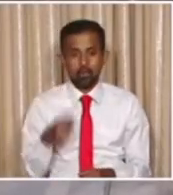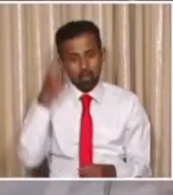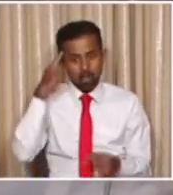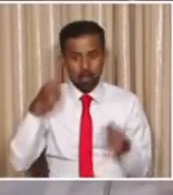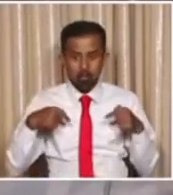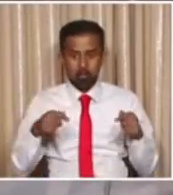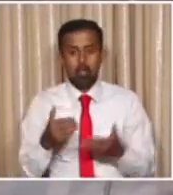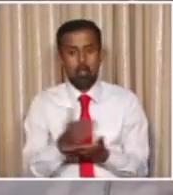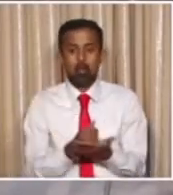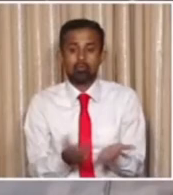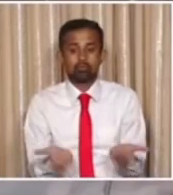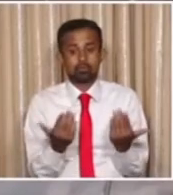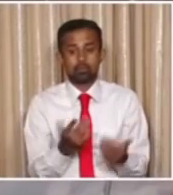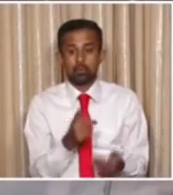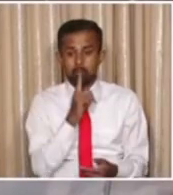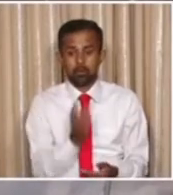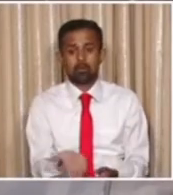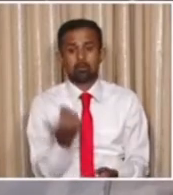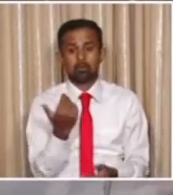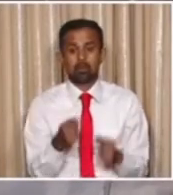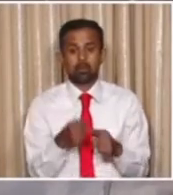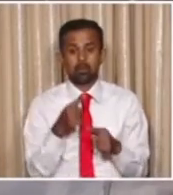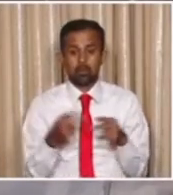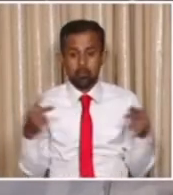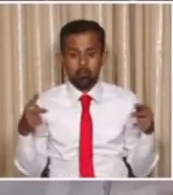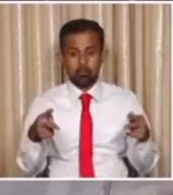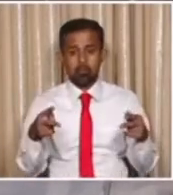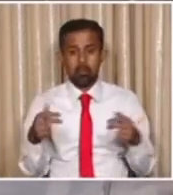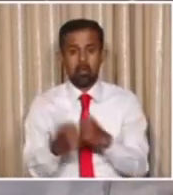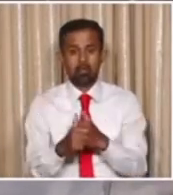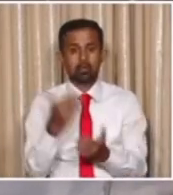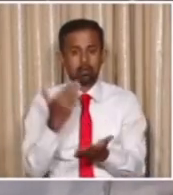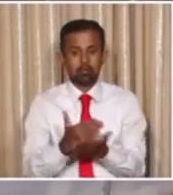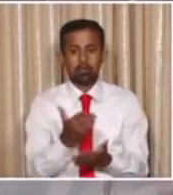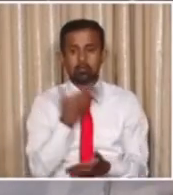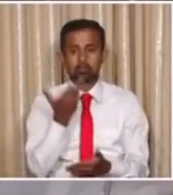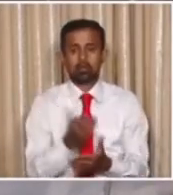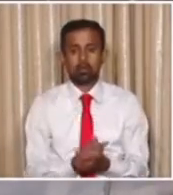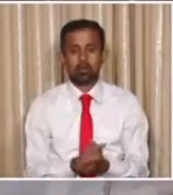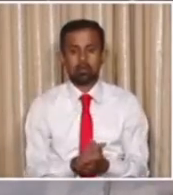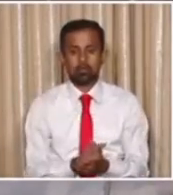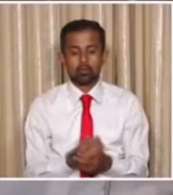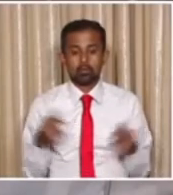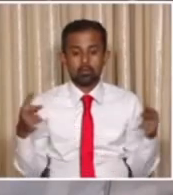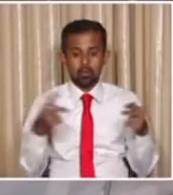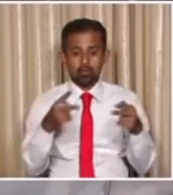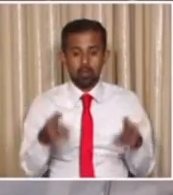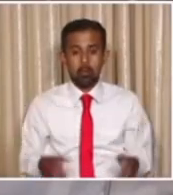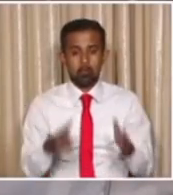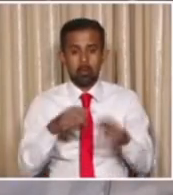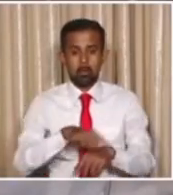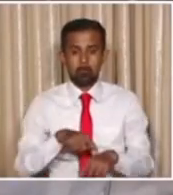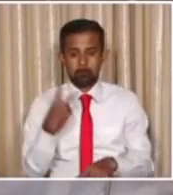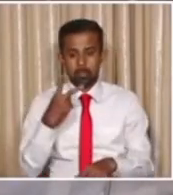පාරවල ඔක්කොම යන බොහොම අගේට. අධිවේගී මාර්ග හදන්න නැතුව ඉන්න තිබුණා එහෙම. හැබැයි දැන් අධිවේගී මාර්ගයෙන් පෑය